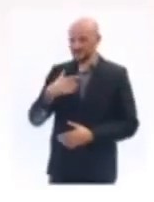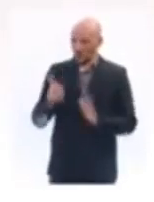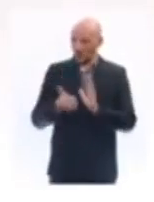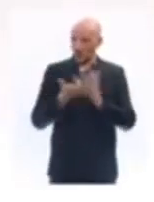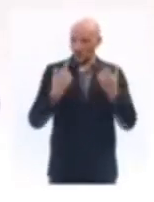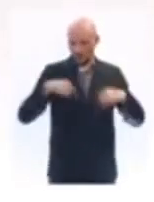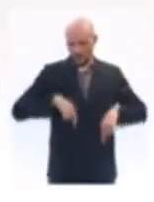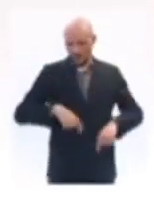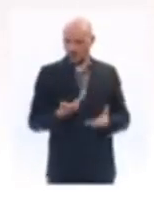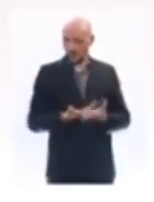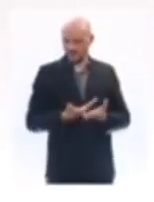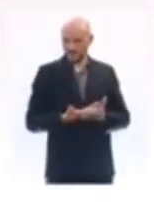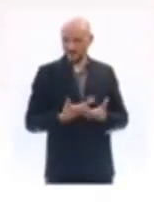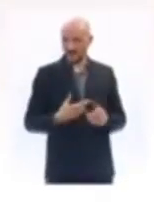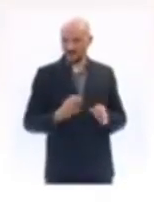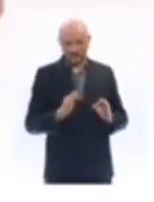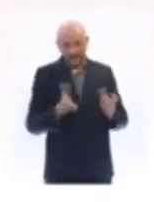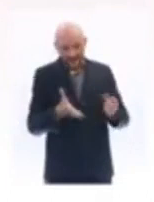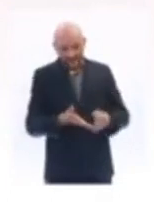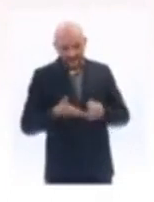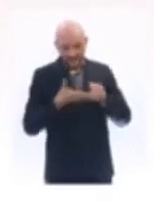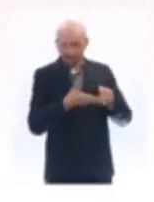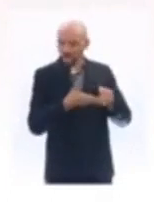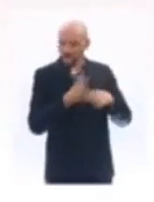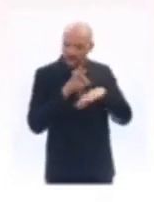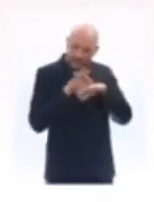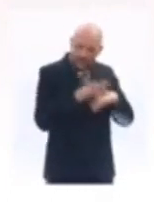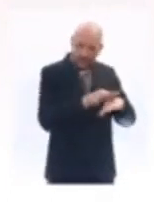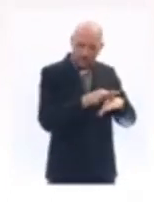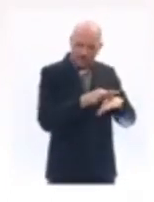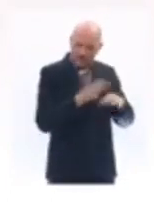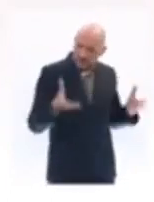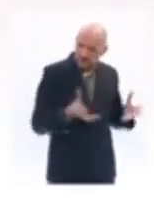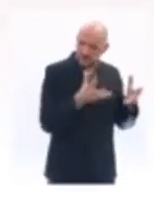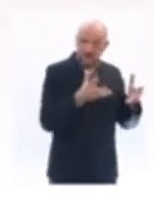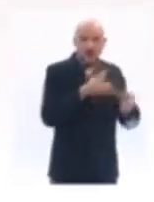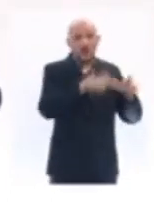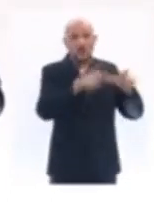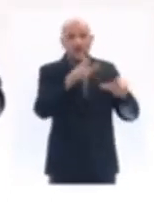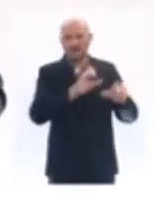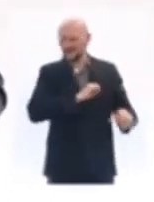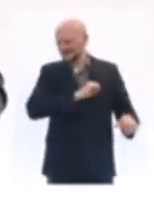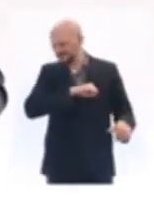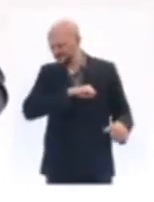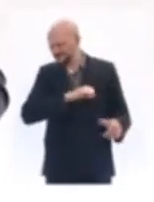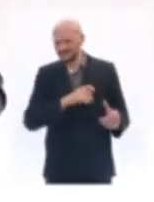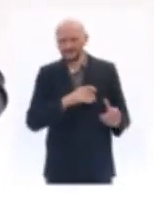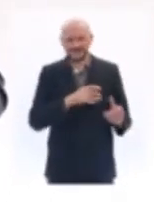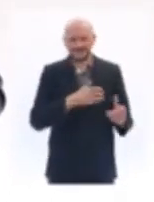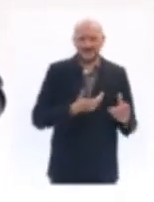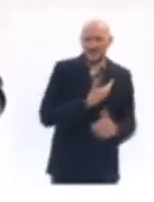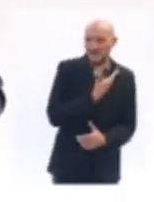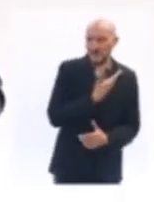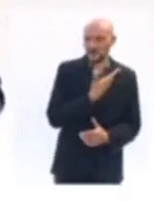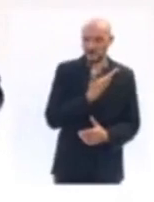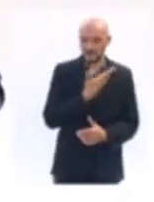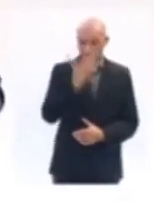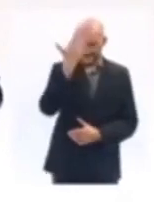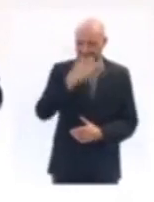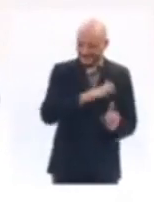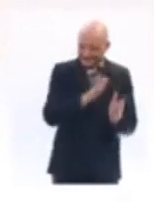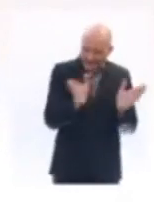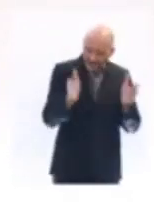dernier, nous sommes montés à 10 700 lits de réanimation. Donc nous l'avons fait. Et quand je dis nous, ce n'est pas le gouvernement,